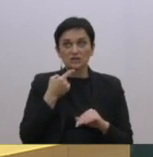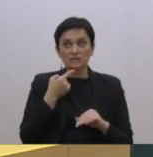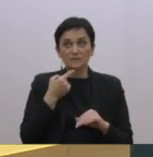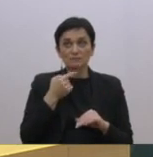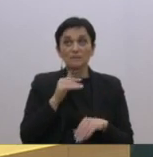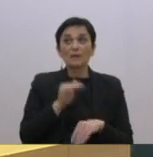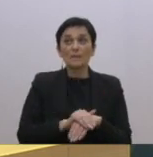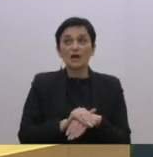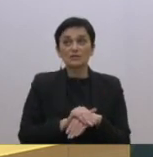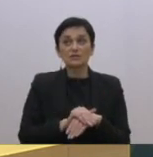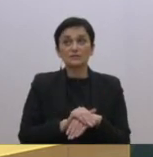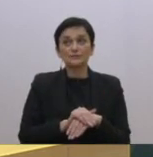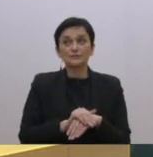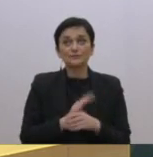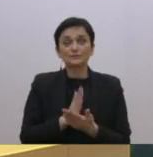ფაქტია,